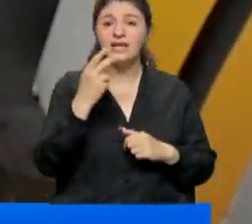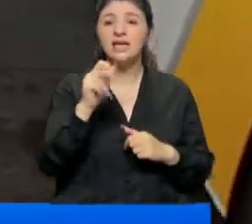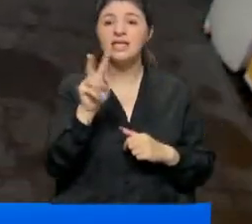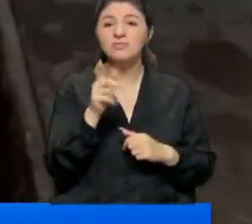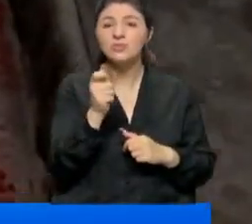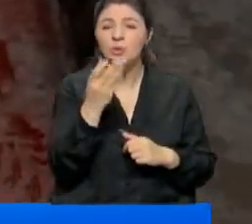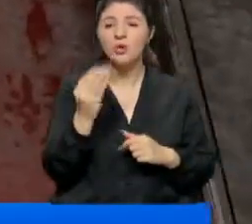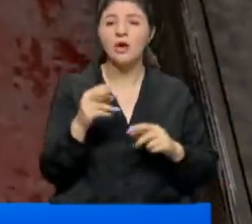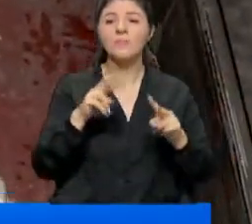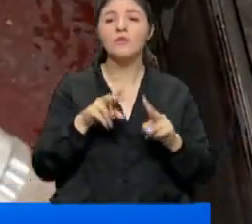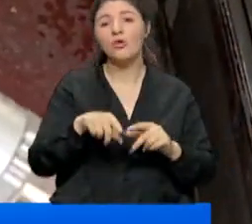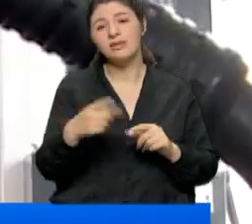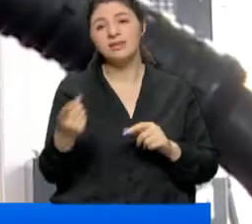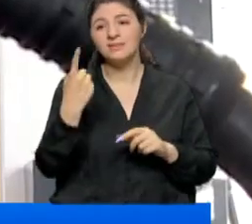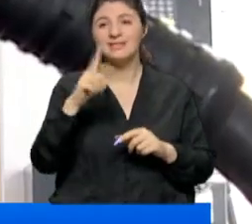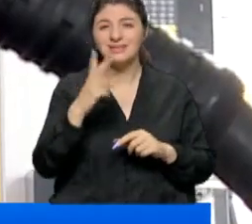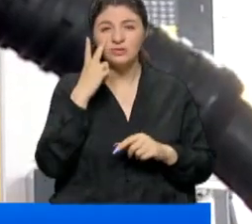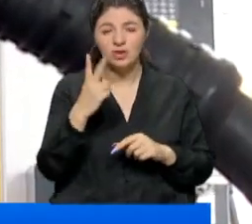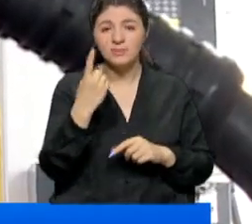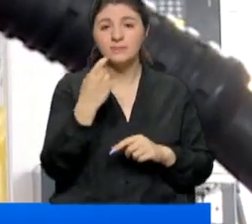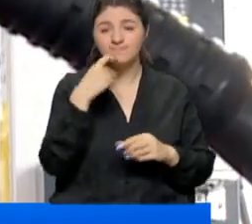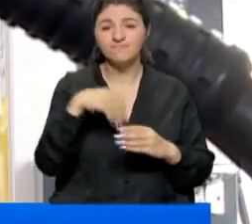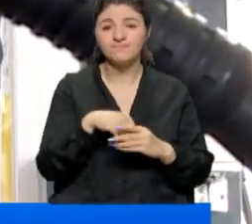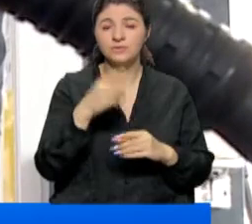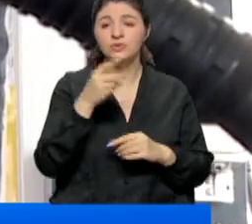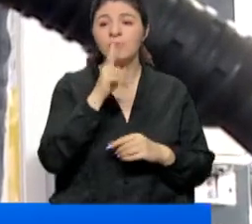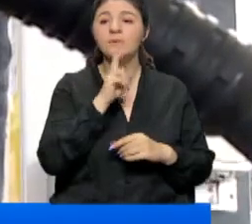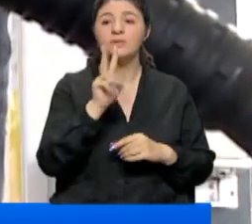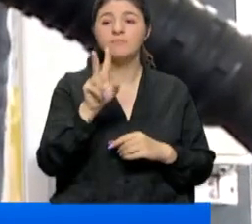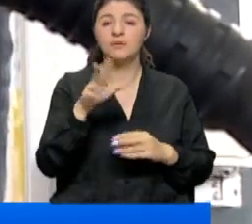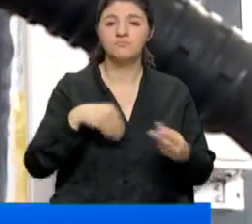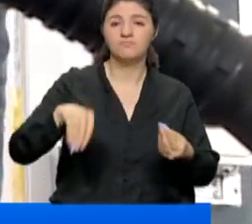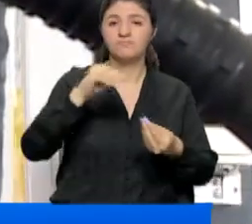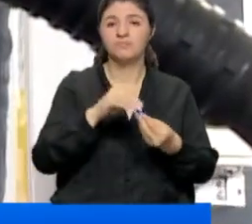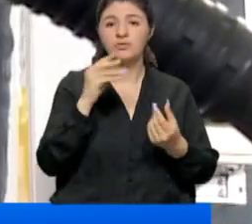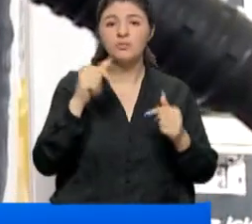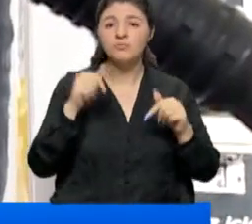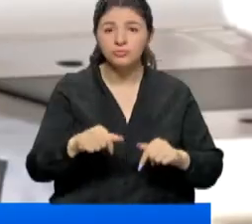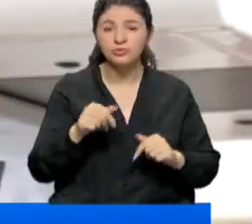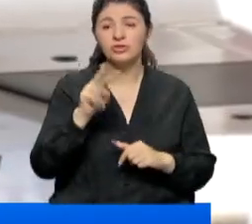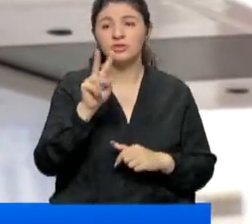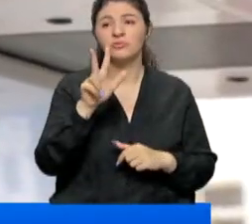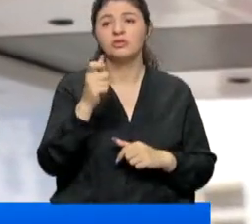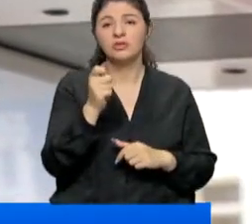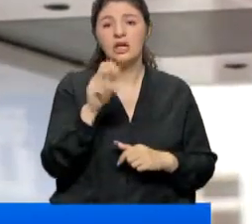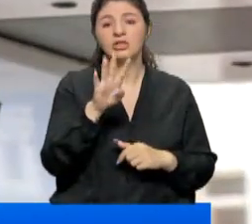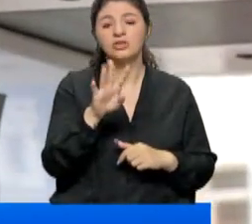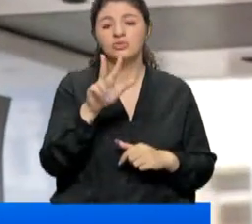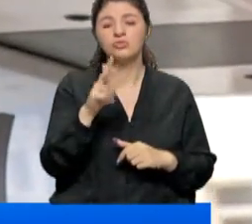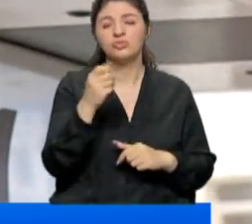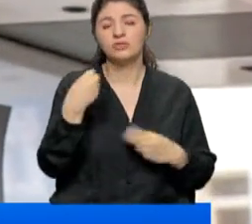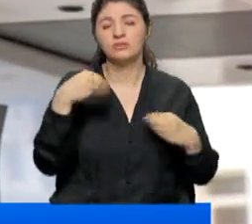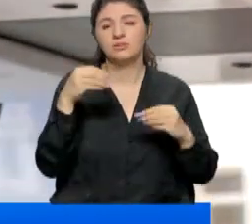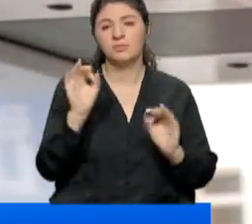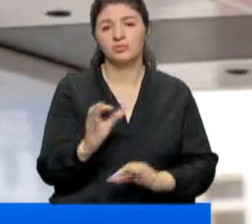lira 20 kuruş olan motorinin litre fiyatı ise bir yılda yüzde 225 artarak Bugün 23 lira 43